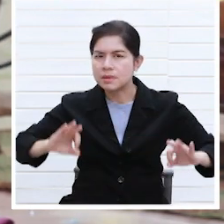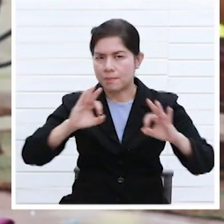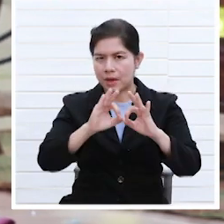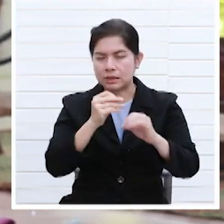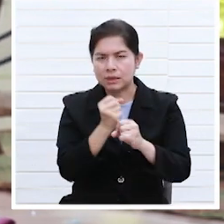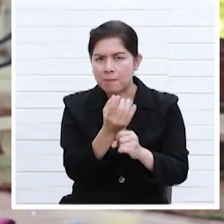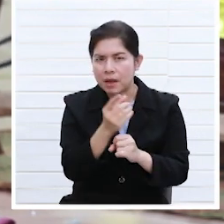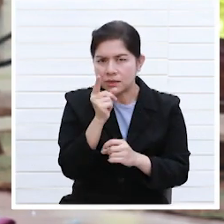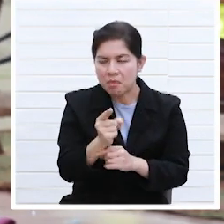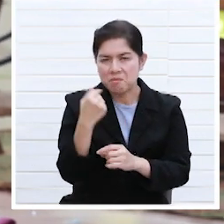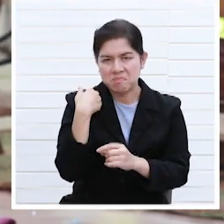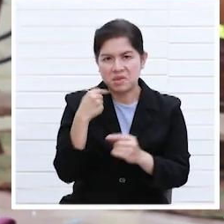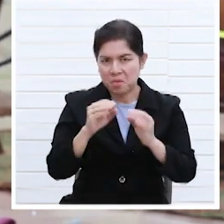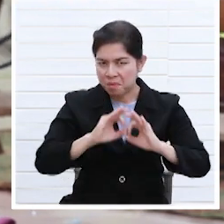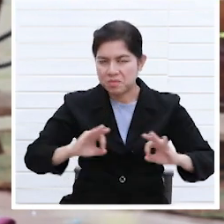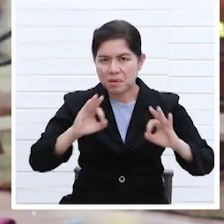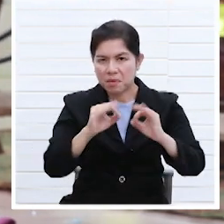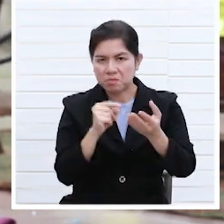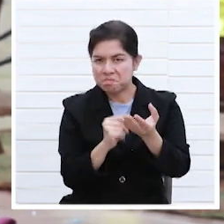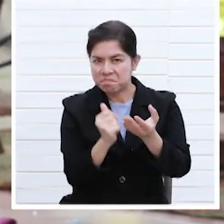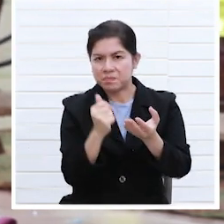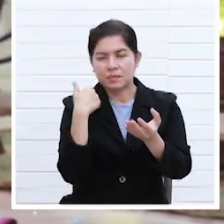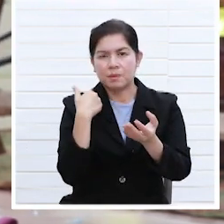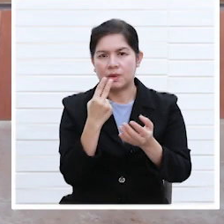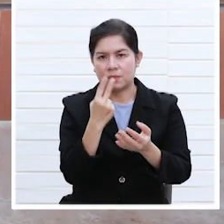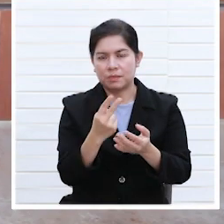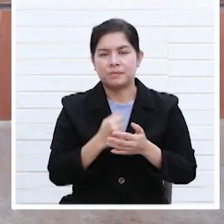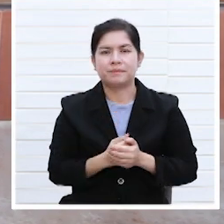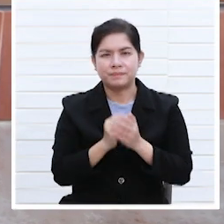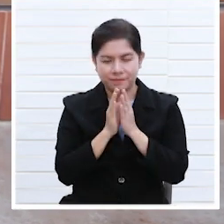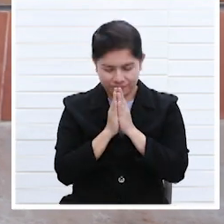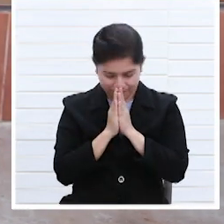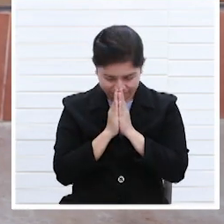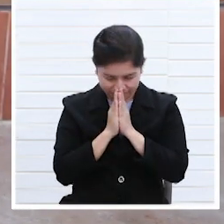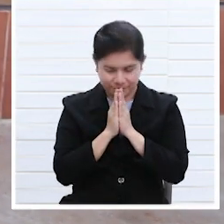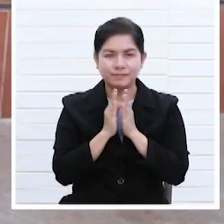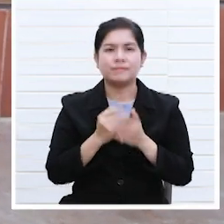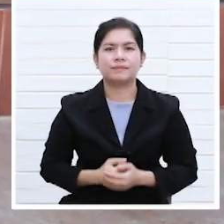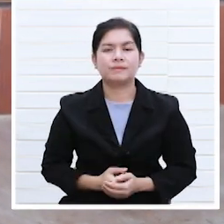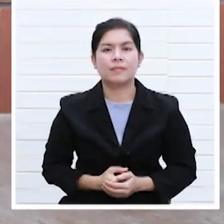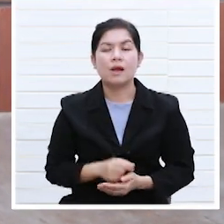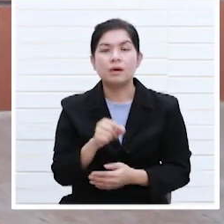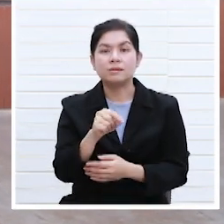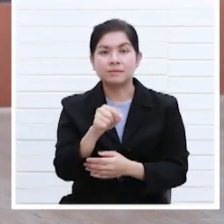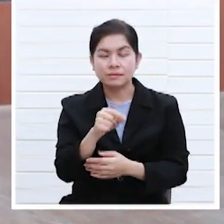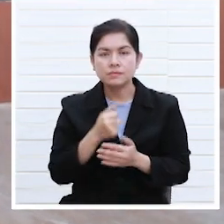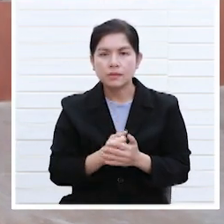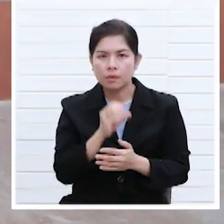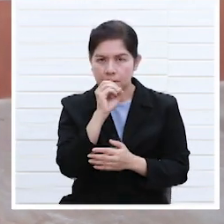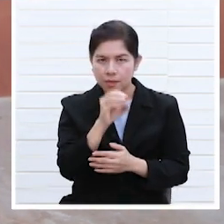องมีจุดต่างและจุดเด่นแน่นอนครับคุณแม่สุภานียังอยู่กับผมอยู่นะครับสวัสดีครับคุณแม่สุภานีครับ สว ัสดีครับ